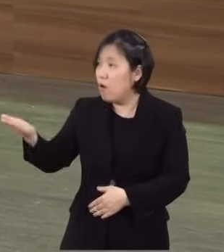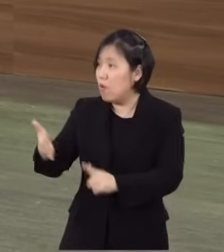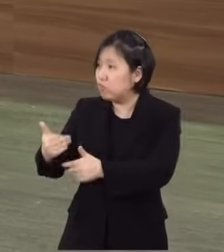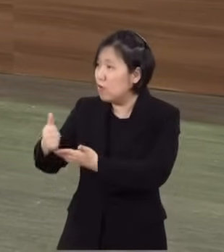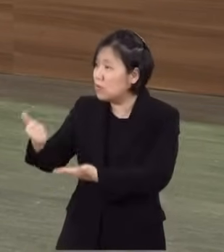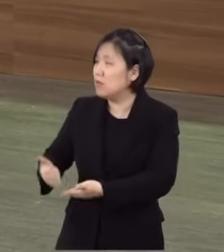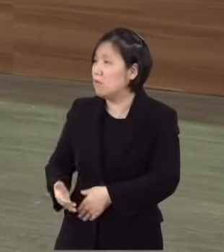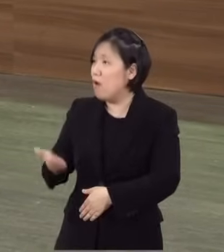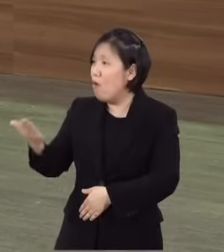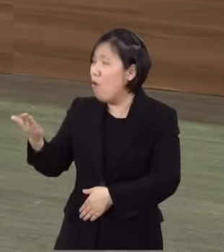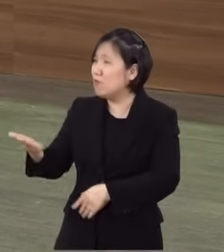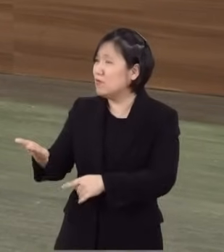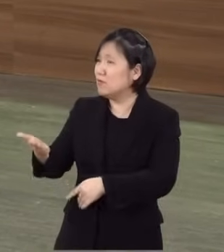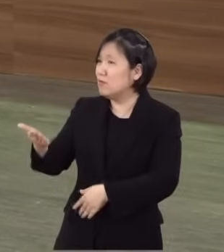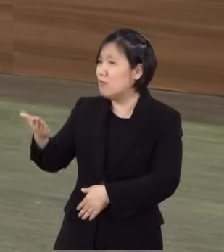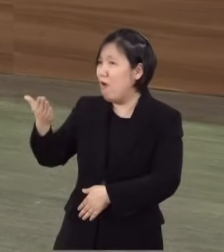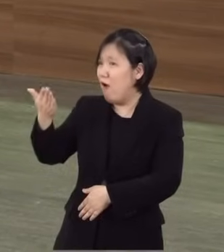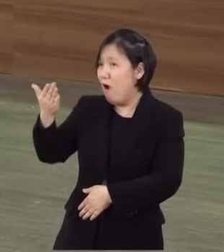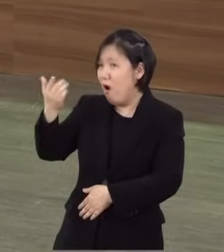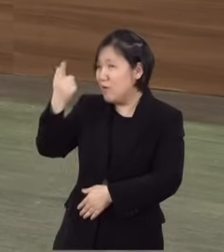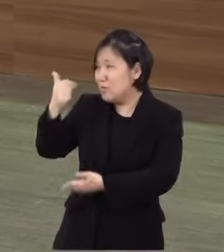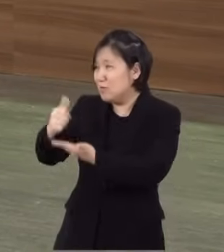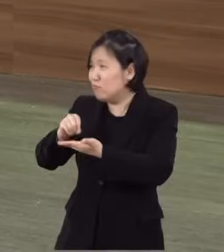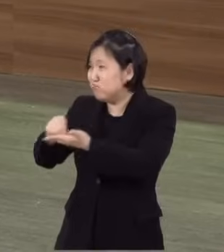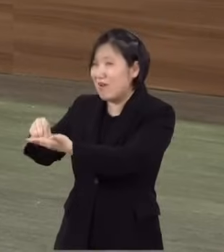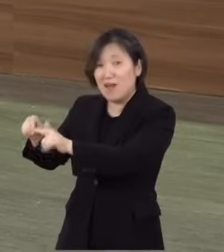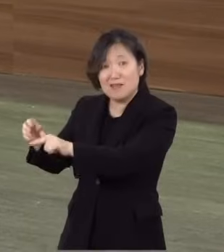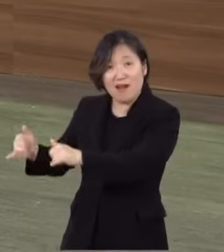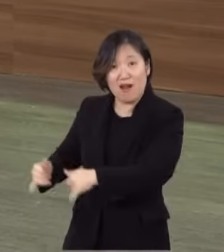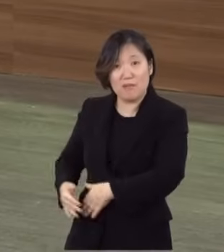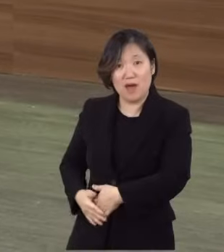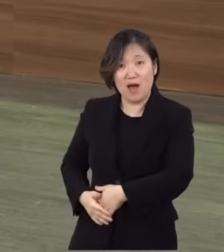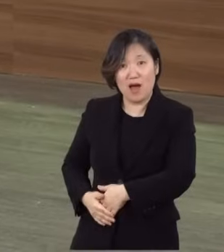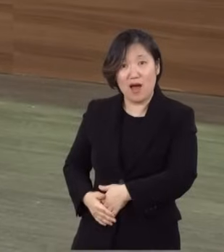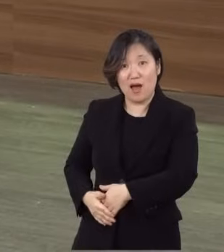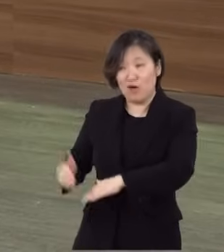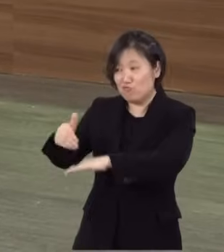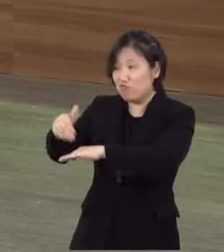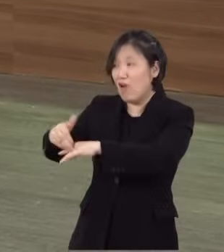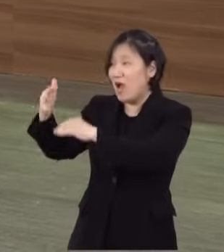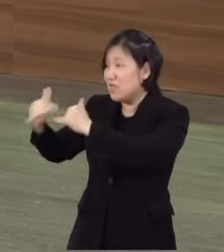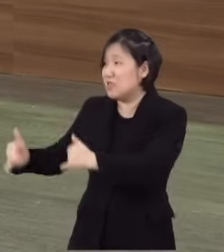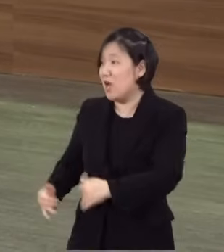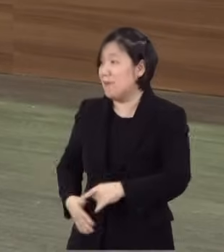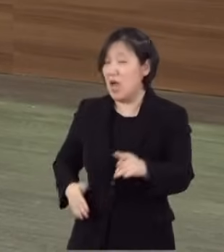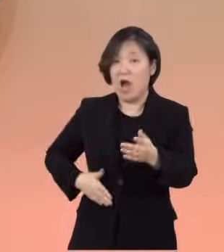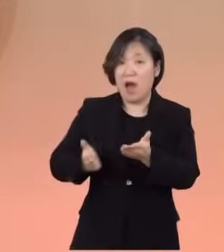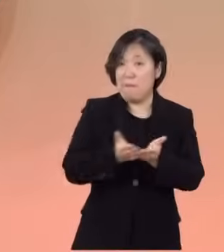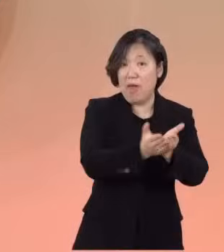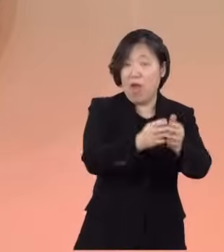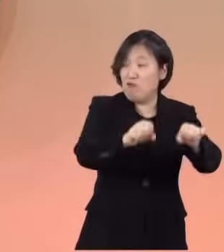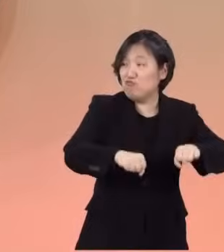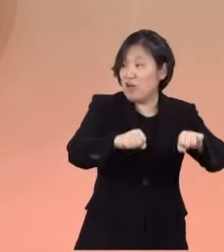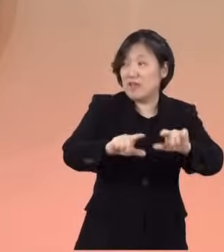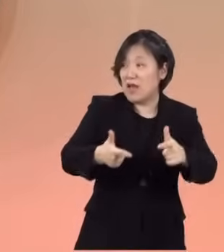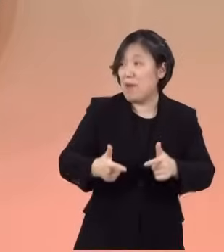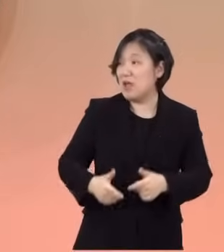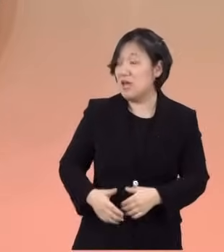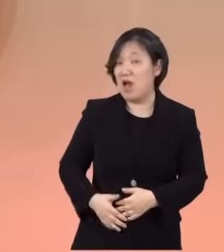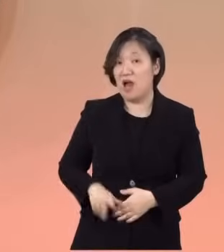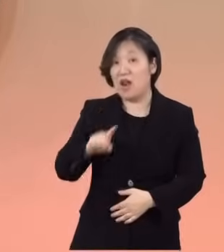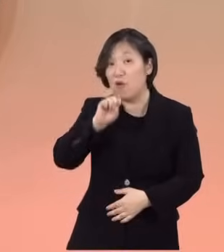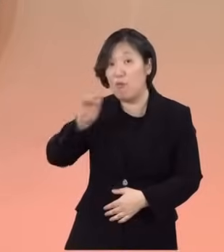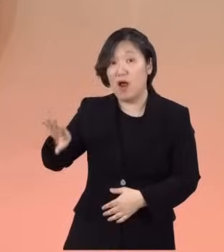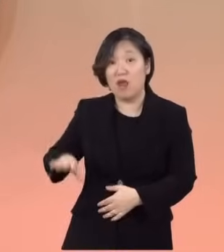출가자 그대는 머리 깎은 출가자 어찌하여 뱃사공이 하시오 그러니까